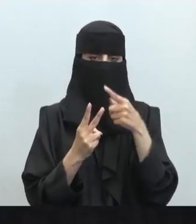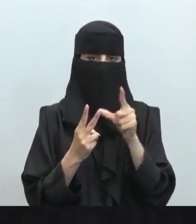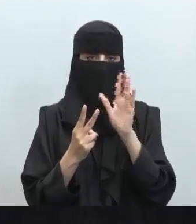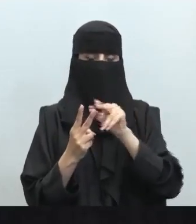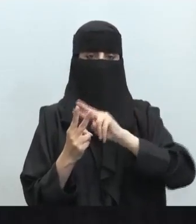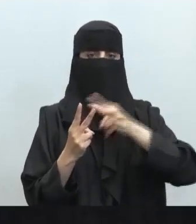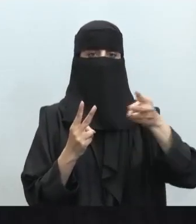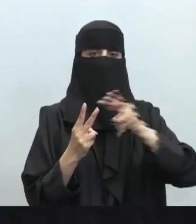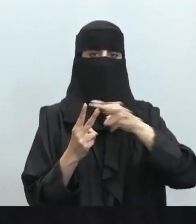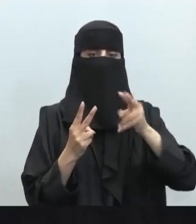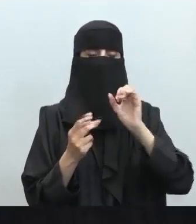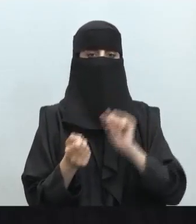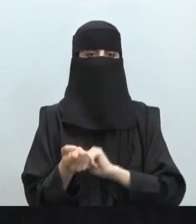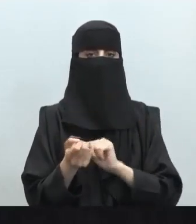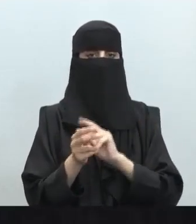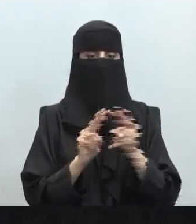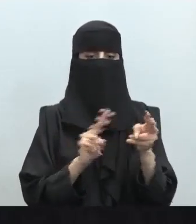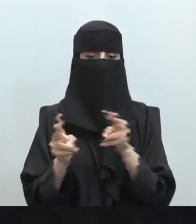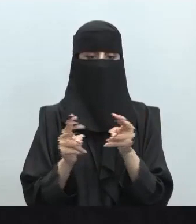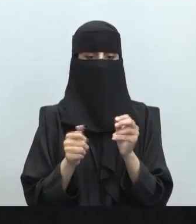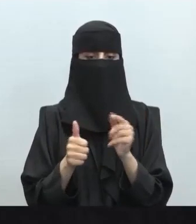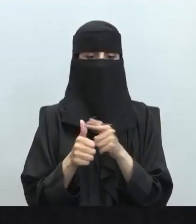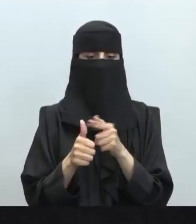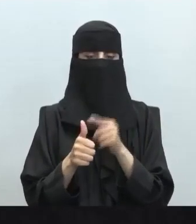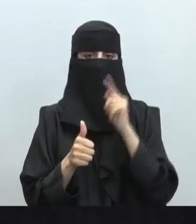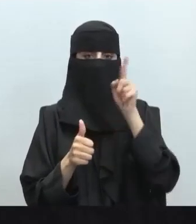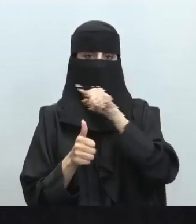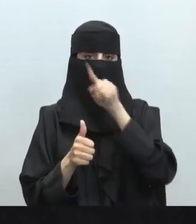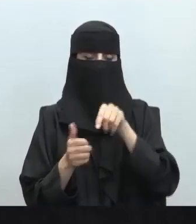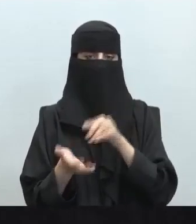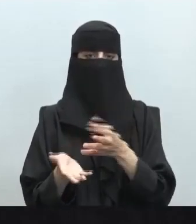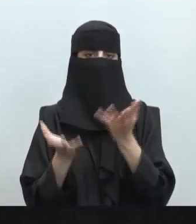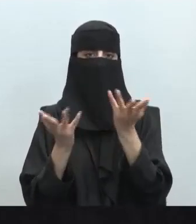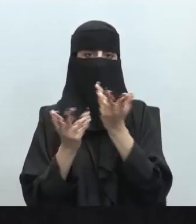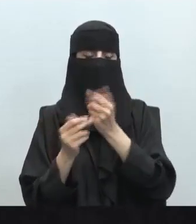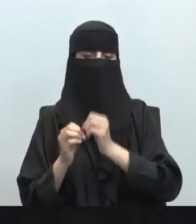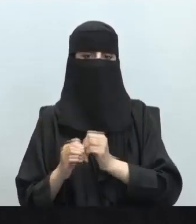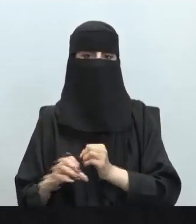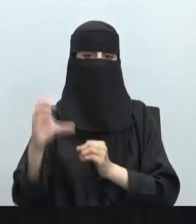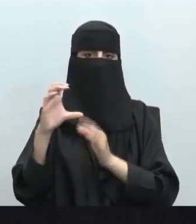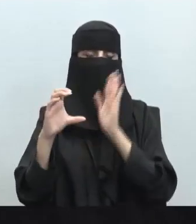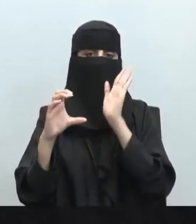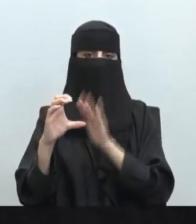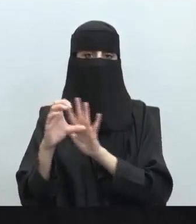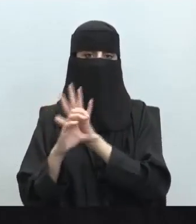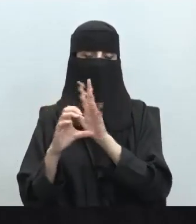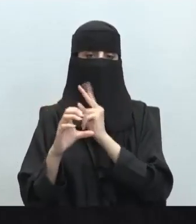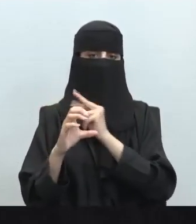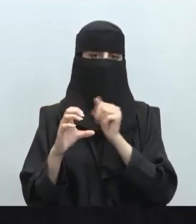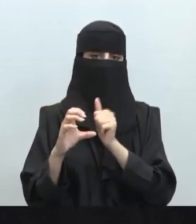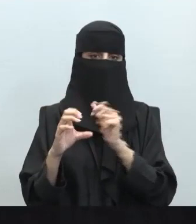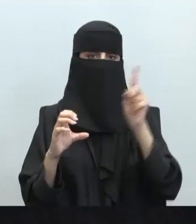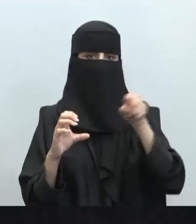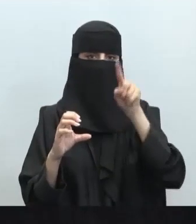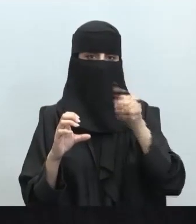فارق كبير في امتلاك الجينات نحن متفقين في الشك الاول ان كروموسوم اكس يحمل العدد الاكبر من هذه الجينات و يكون في عدد